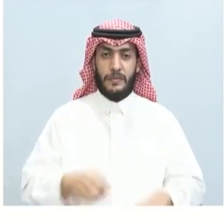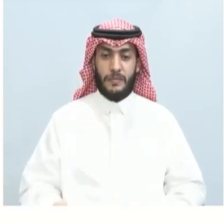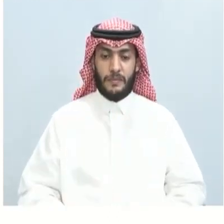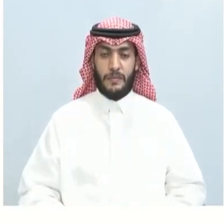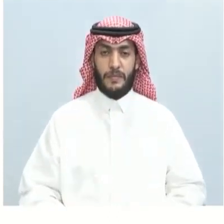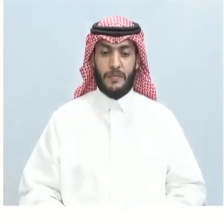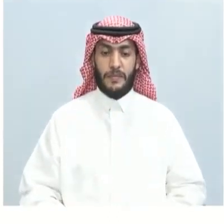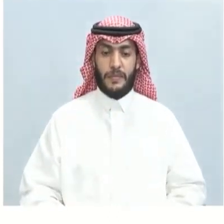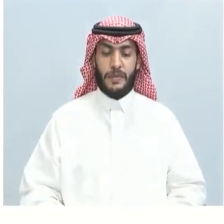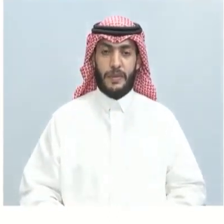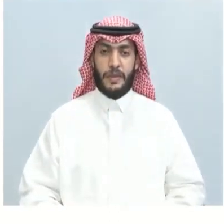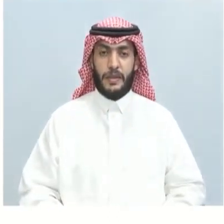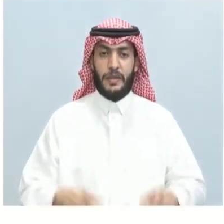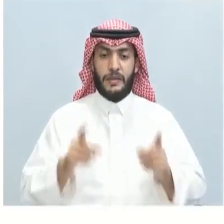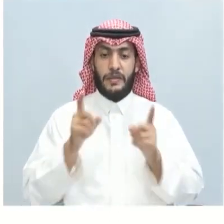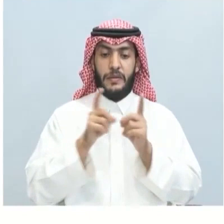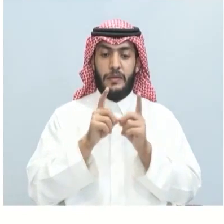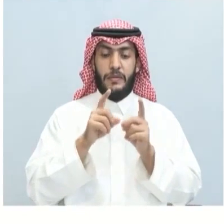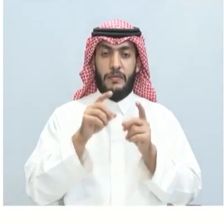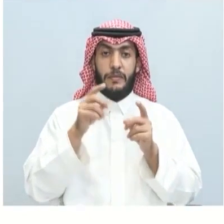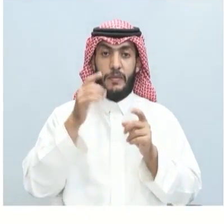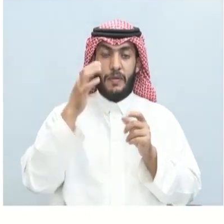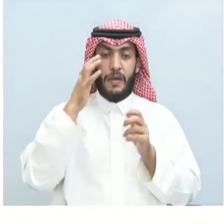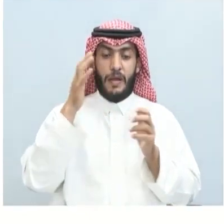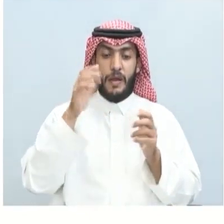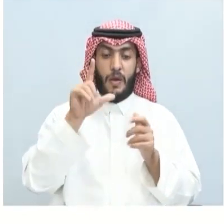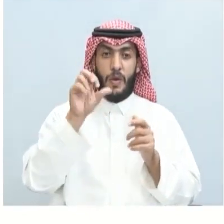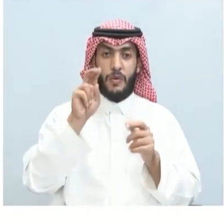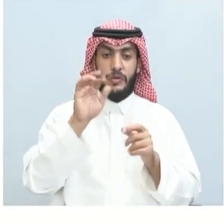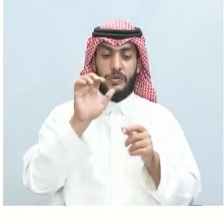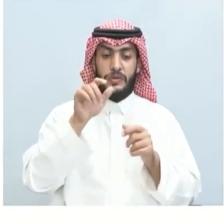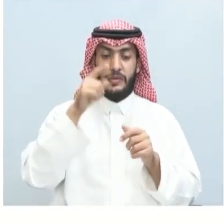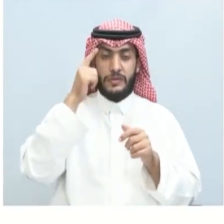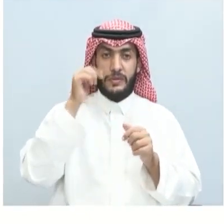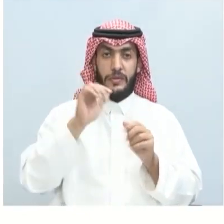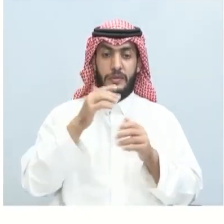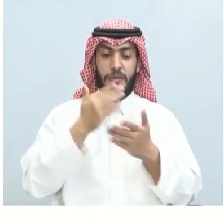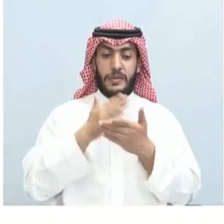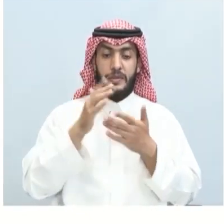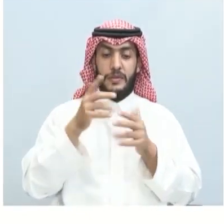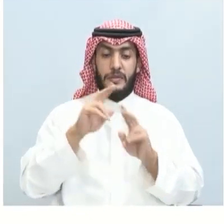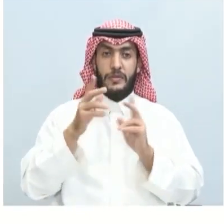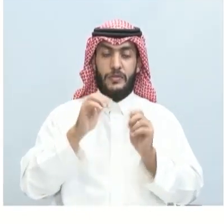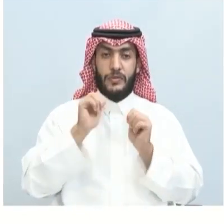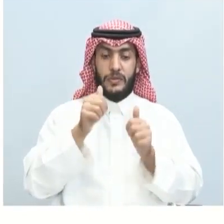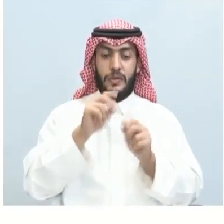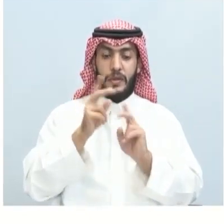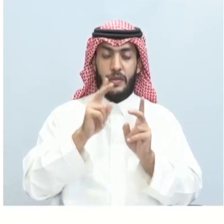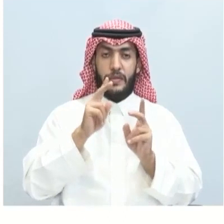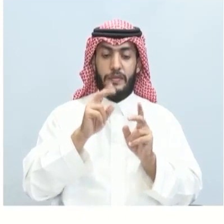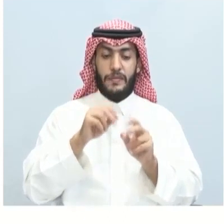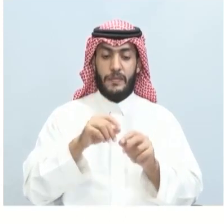للحراره الخلاصه مبدا لشتل يصف كيفيه ازاحه الاتزان عند الاستجابه لجهد او تغيير عند